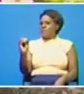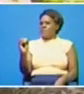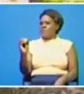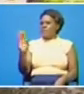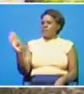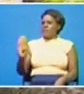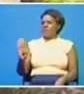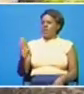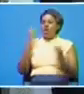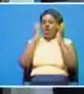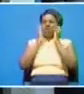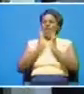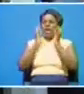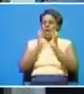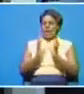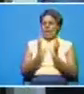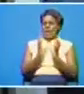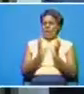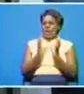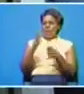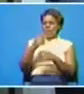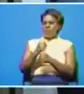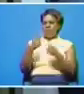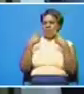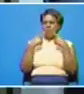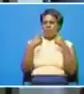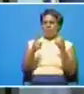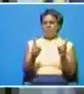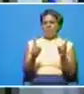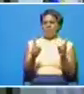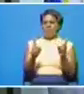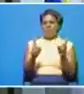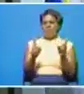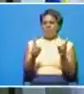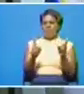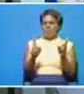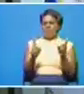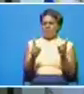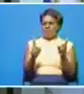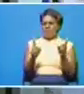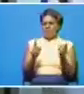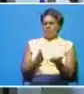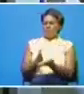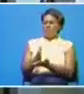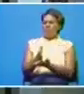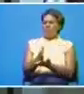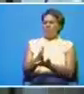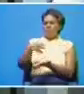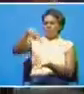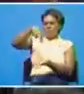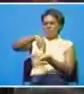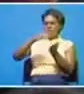na Sheikh Walid Al Ibrahim wa shirika la utangazaji la Middle Eastern Broadcasting Corporation kupitia kwa